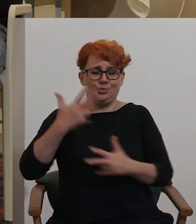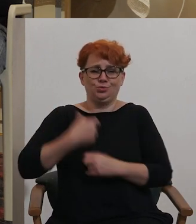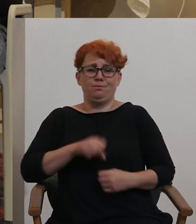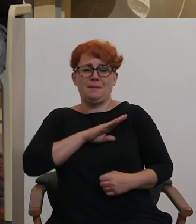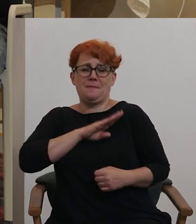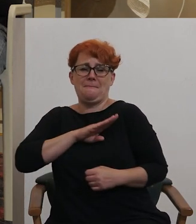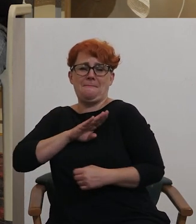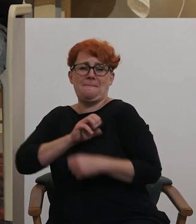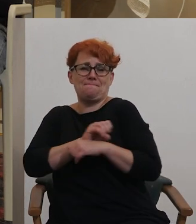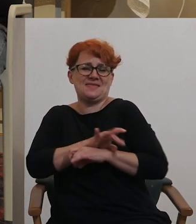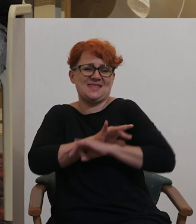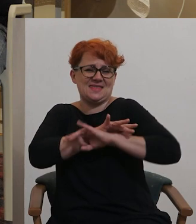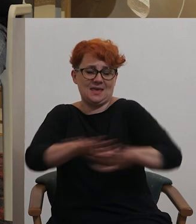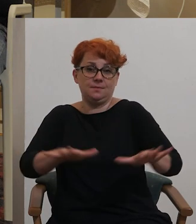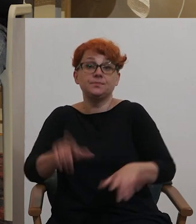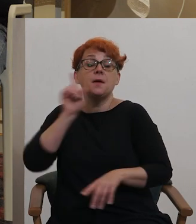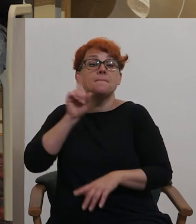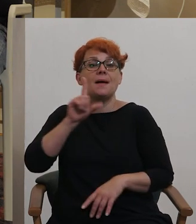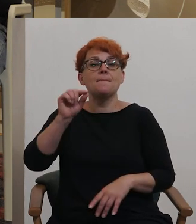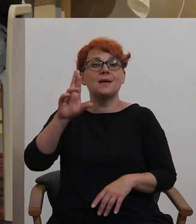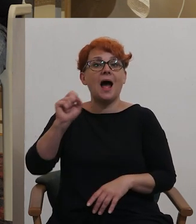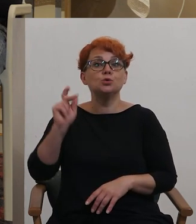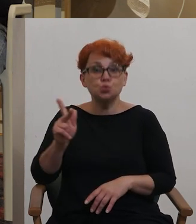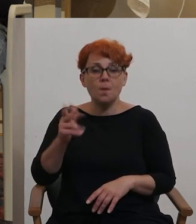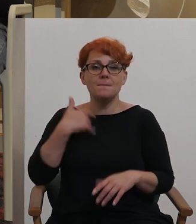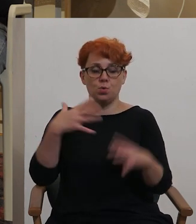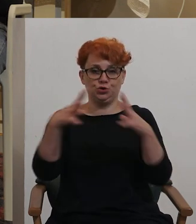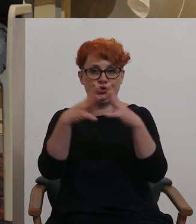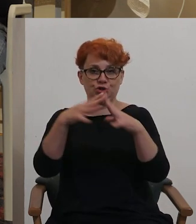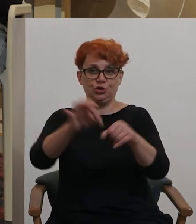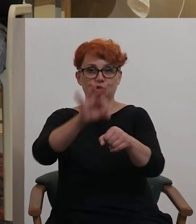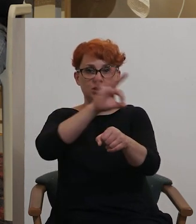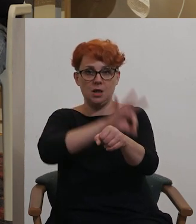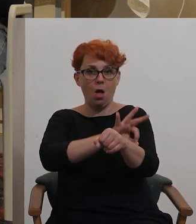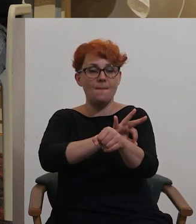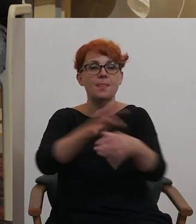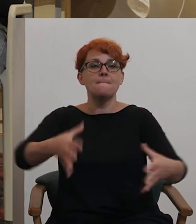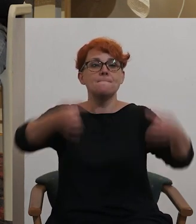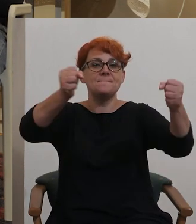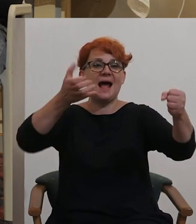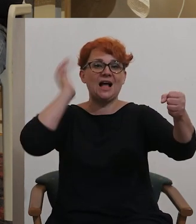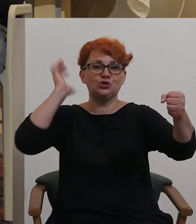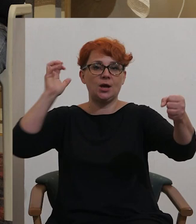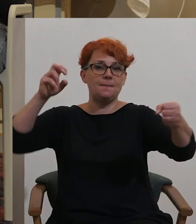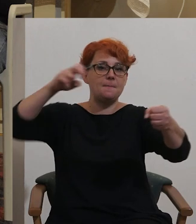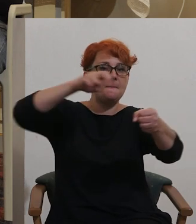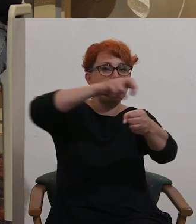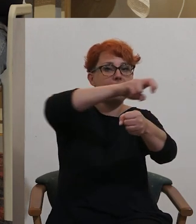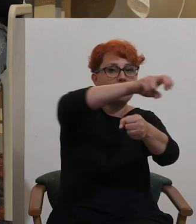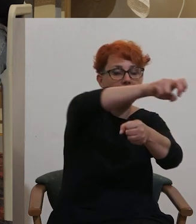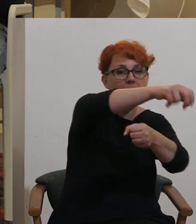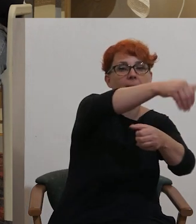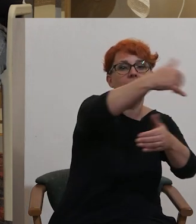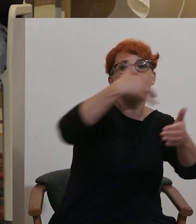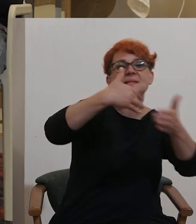zginęło. I pan Eugeniusz Praczuk doszedł 10 kilometrów od Pragi czeskiej, zakończył szlak bojowy